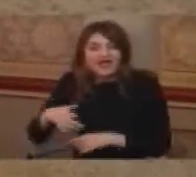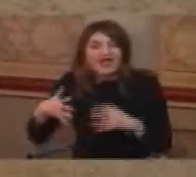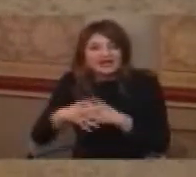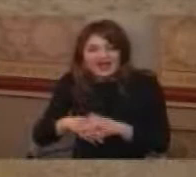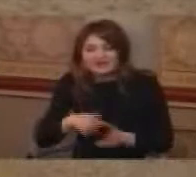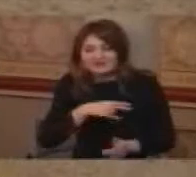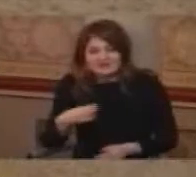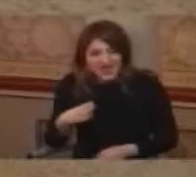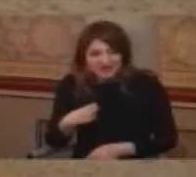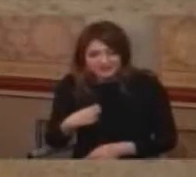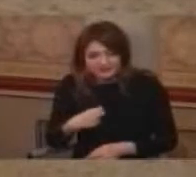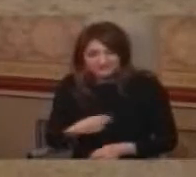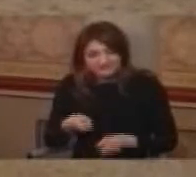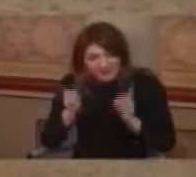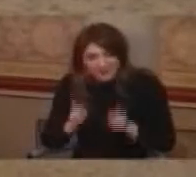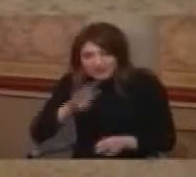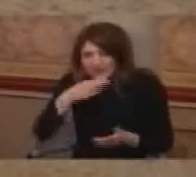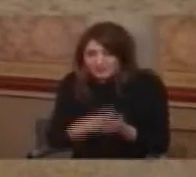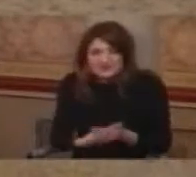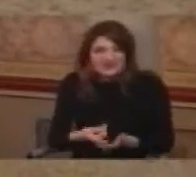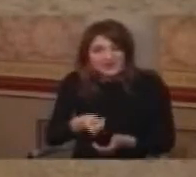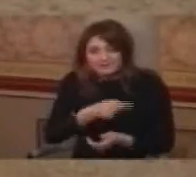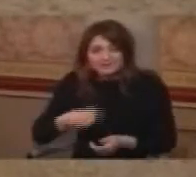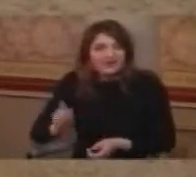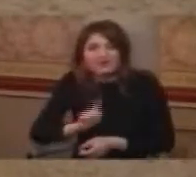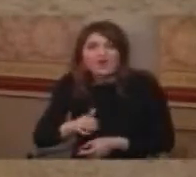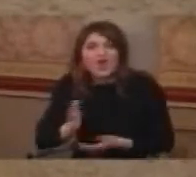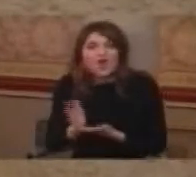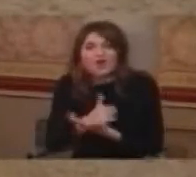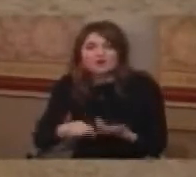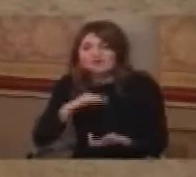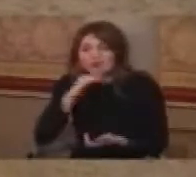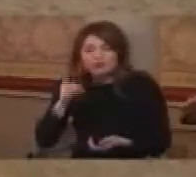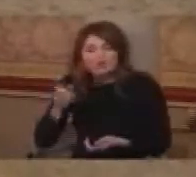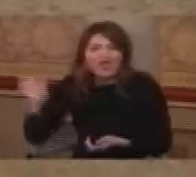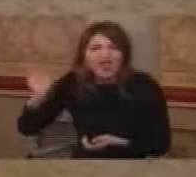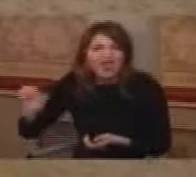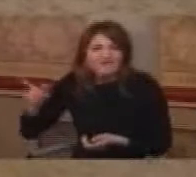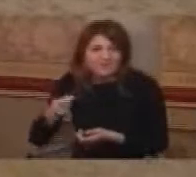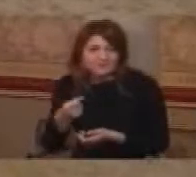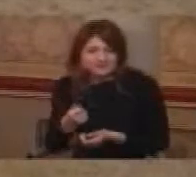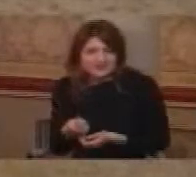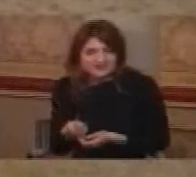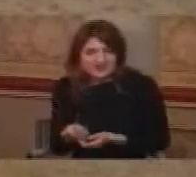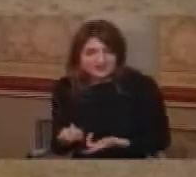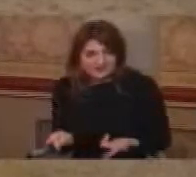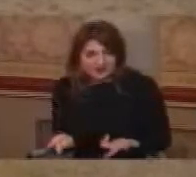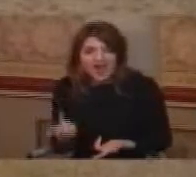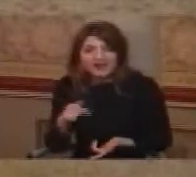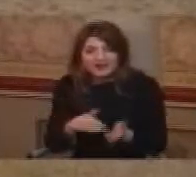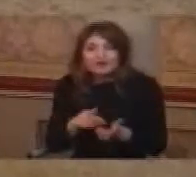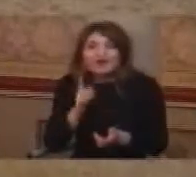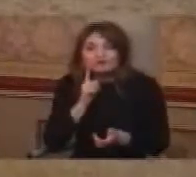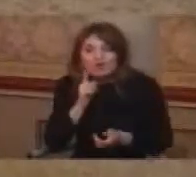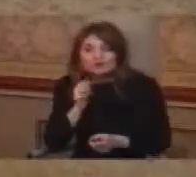pogledati istini u oči i reći ne koristimo dovoljno europska sredstva, ali ajmo podvući tu crtu i pokušati